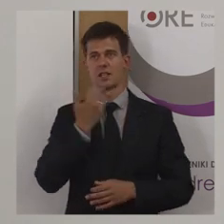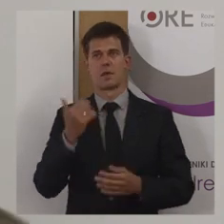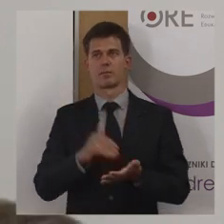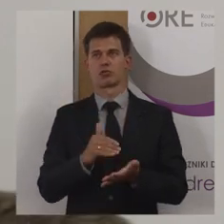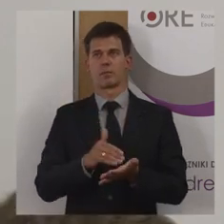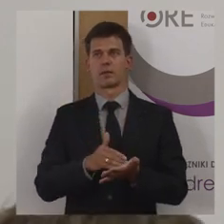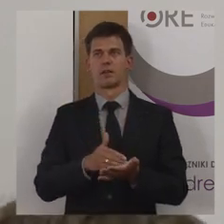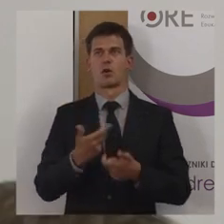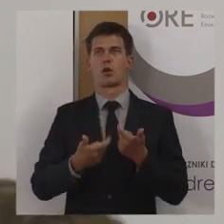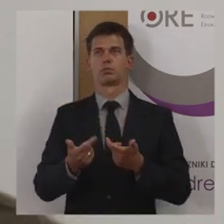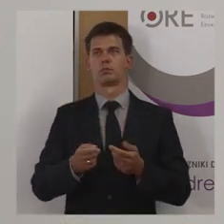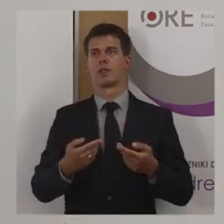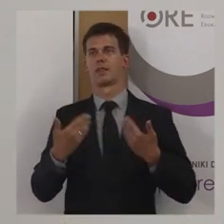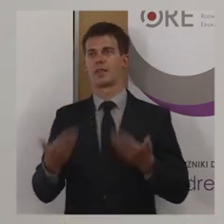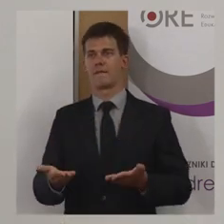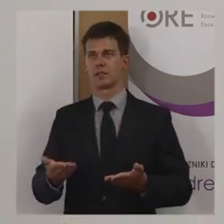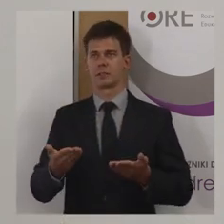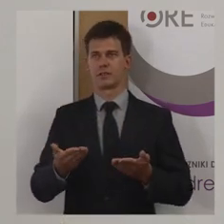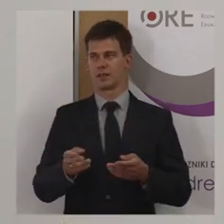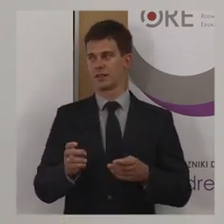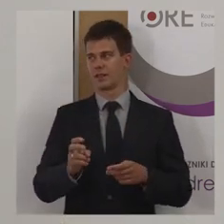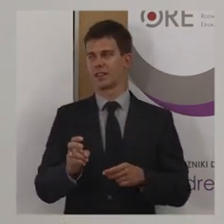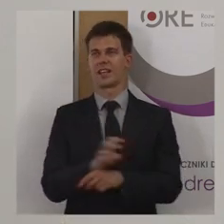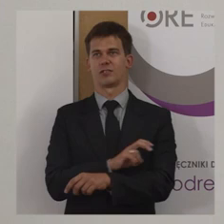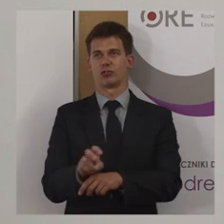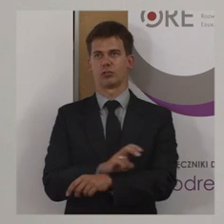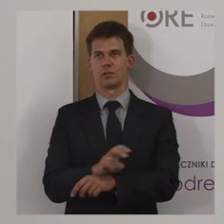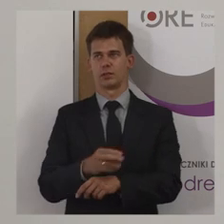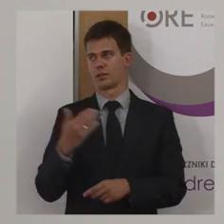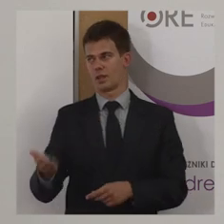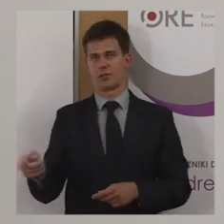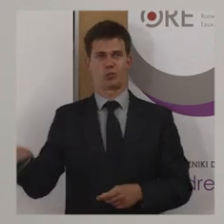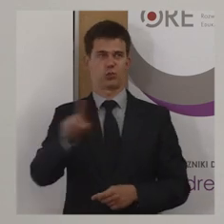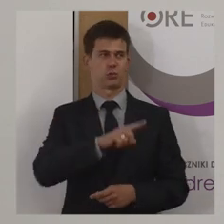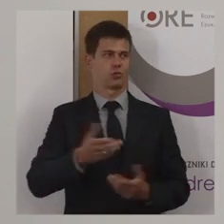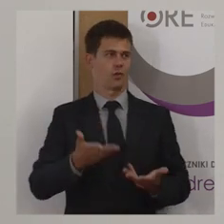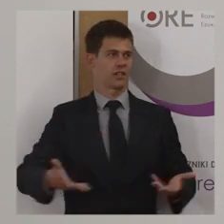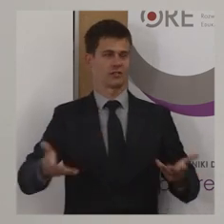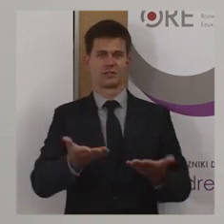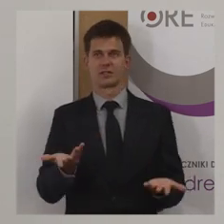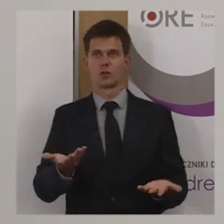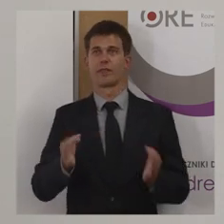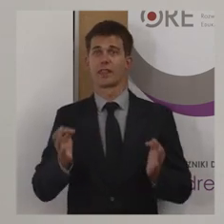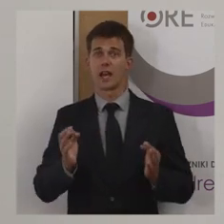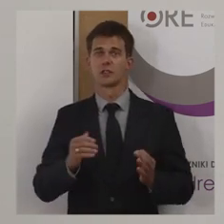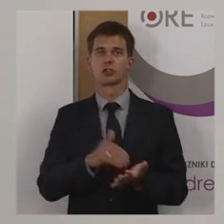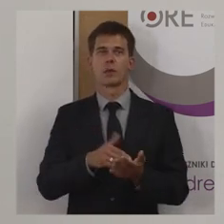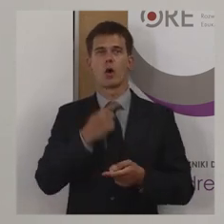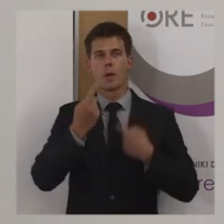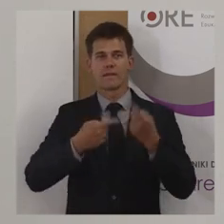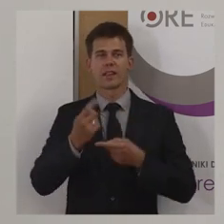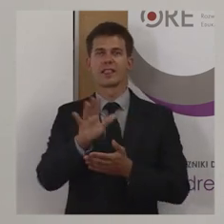obecnej udostępnienia takiej specyfikacji, jeśli chodzi o specyfikację stricte techniczną. W chwili obecnej rozmawiamy o treściach,